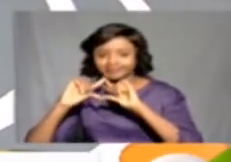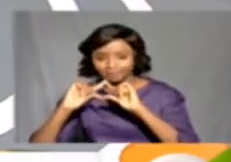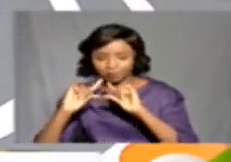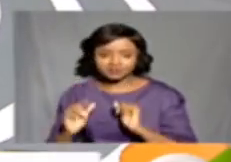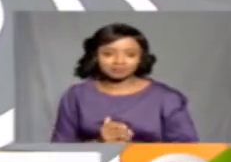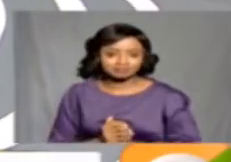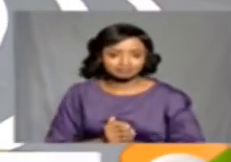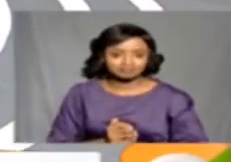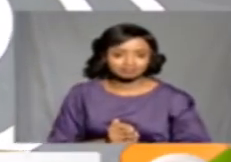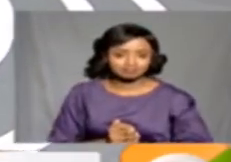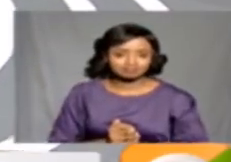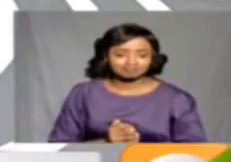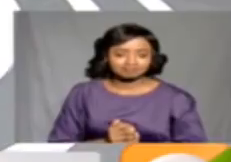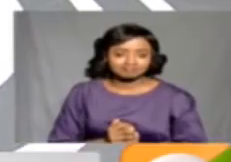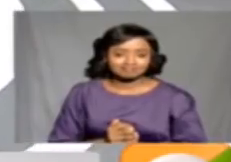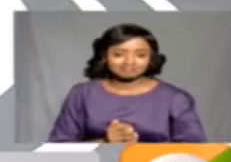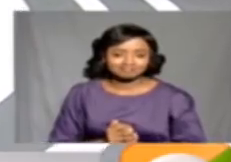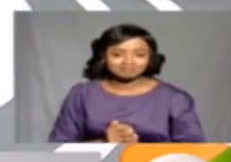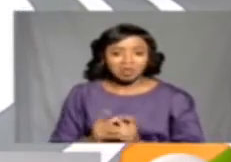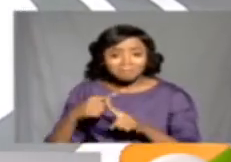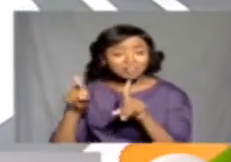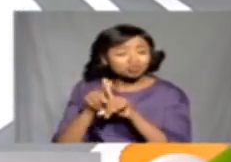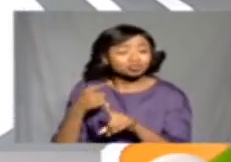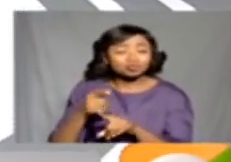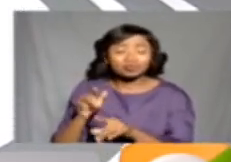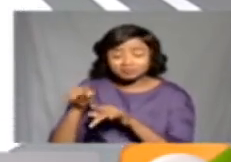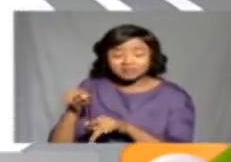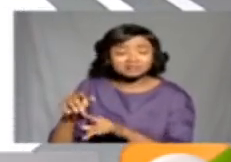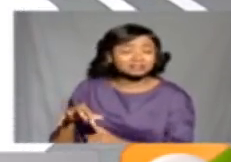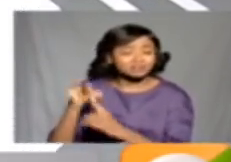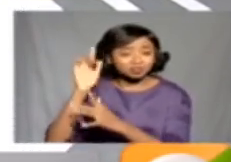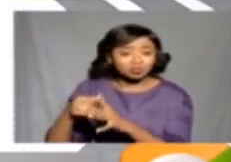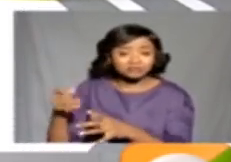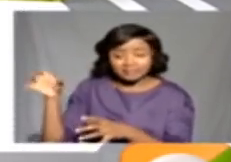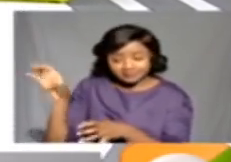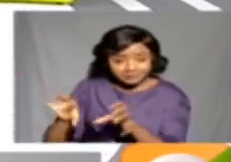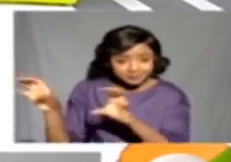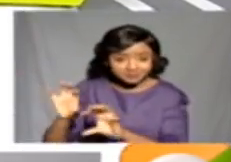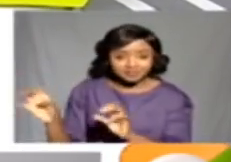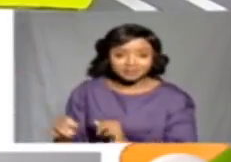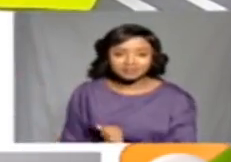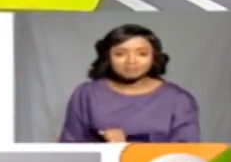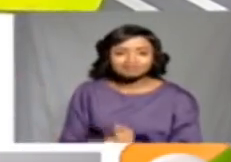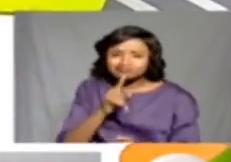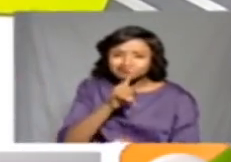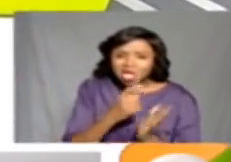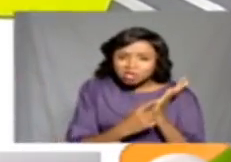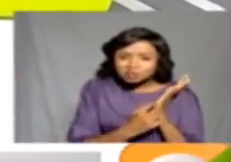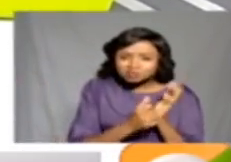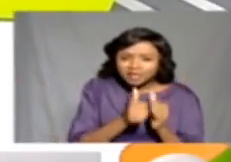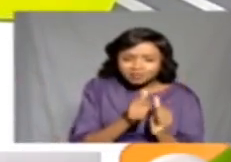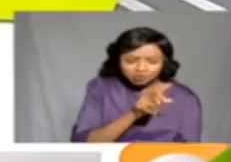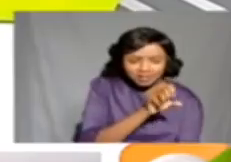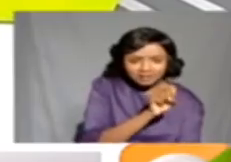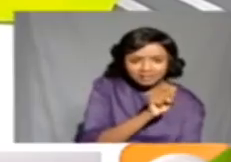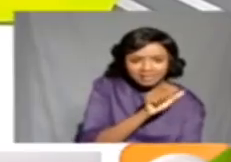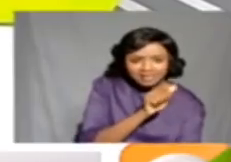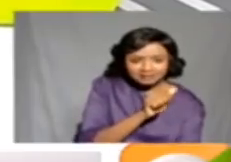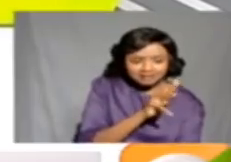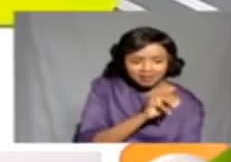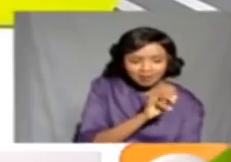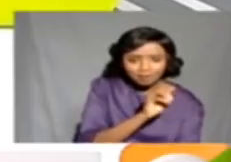kama mfumo wa samosa. Lakini lina viungo vingi. Kuna mwingine aliuliza ni samosa ni sambusa kwa Kiswahili. Samosa ni Kiingereza.